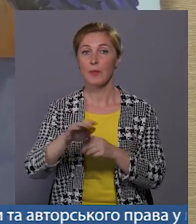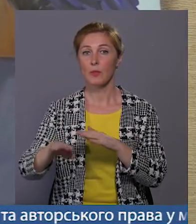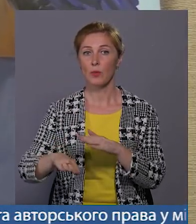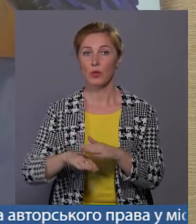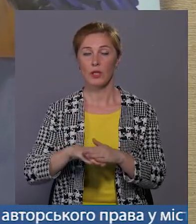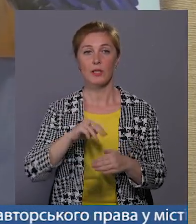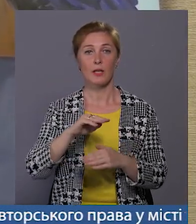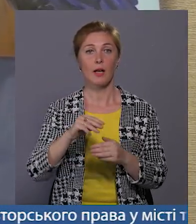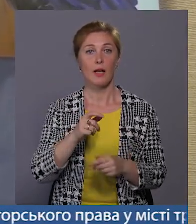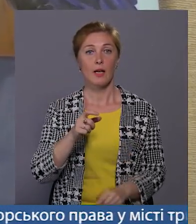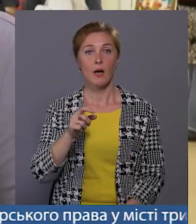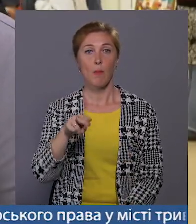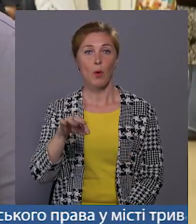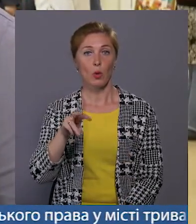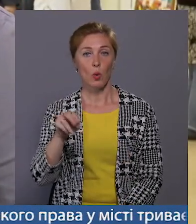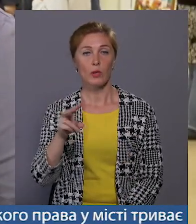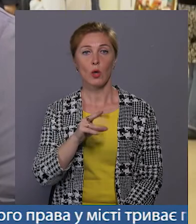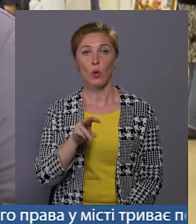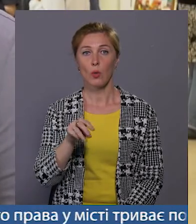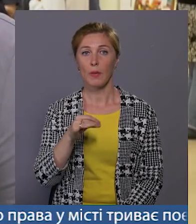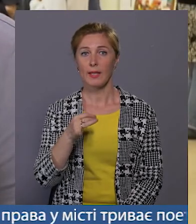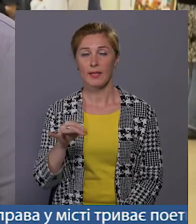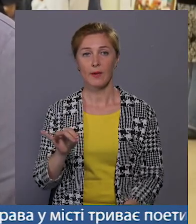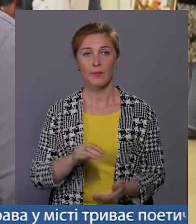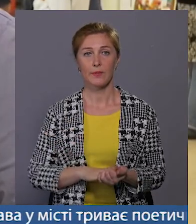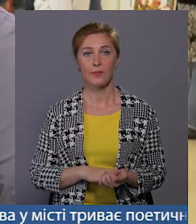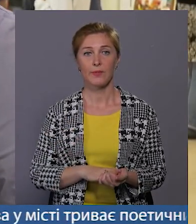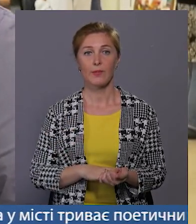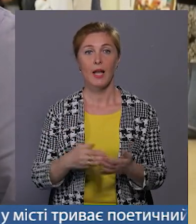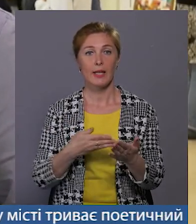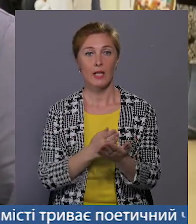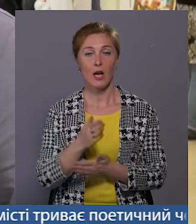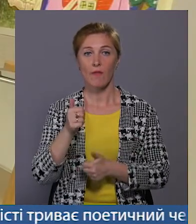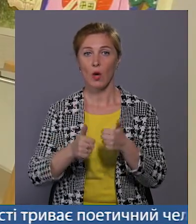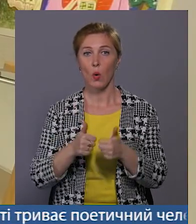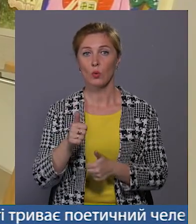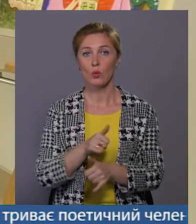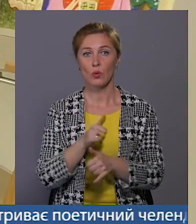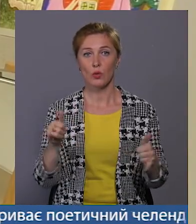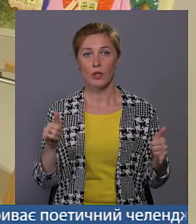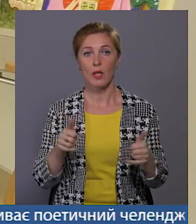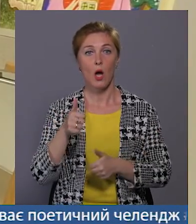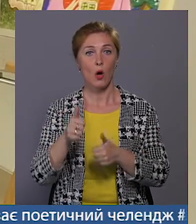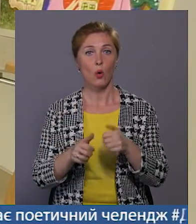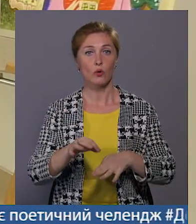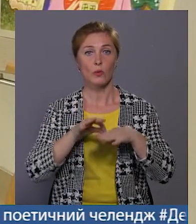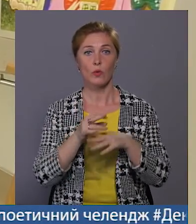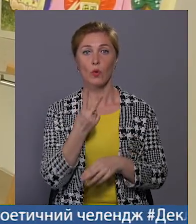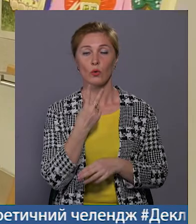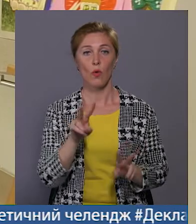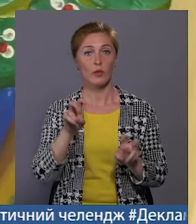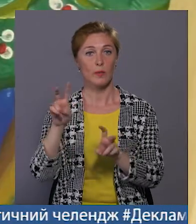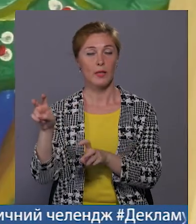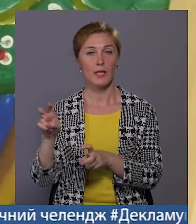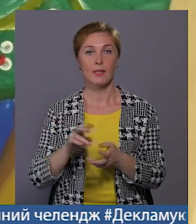із Полонного, із Коломиї. Тобто географія конкурсу розширюється. Конкурс провели у 2 номінаціях –